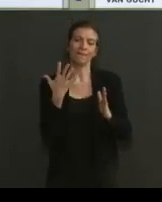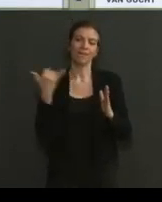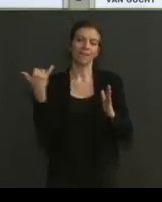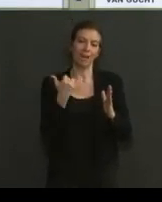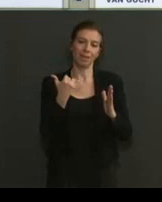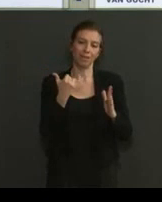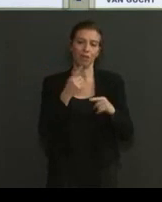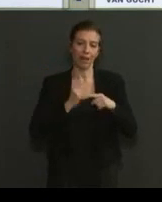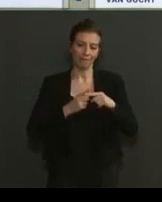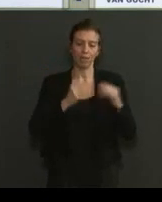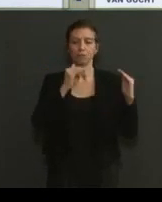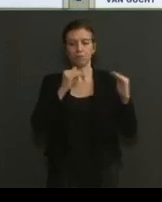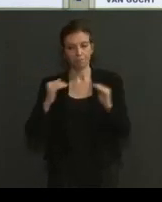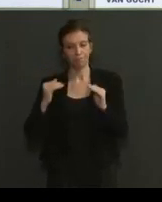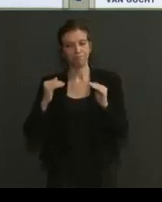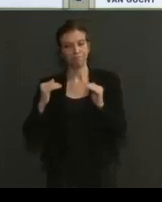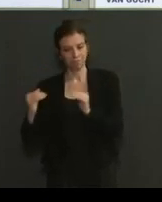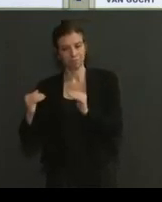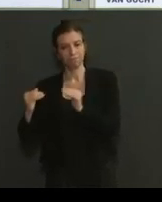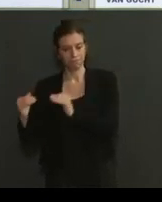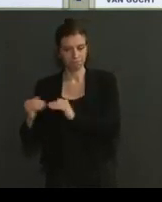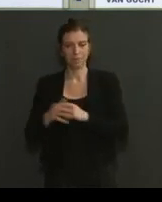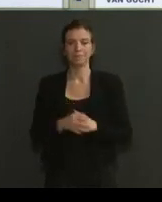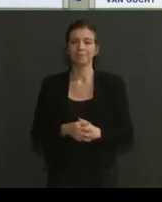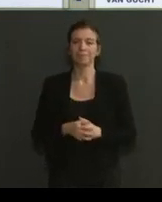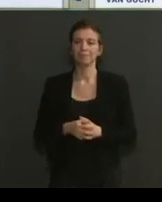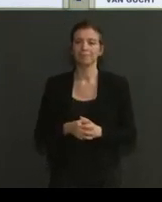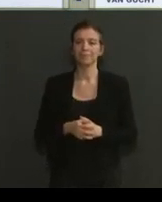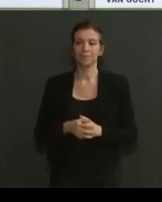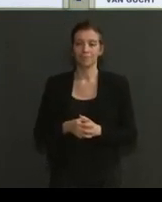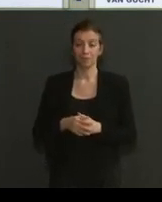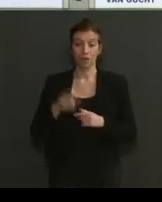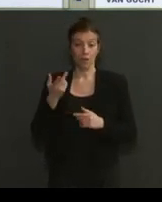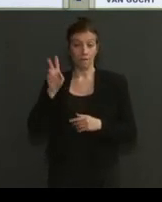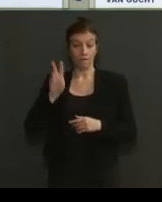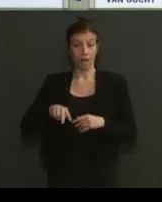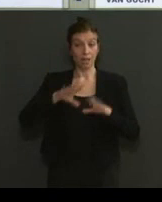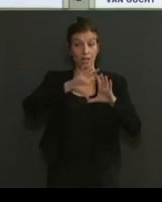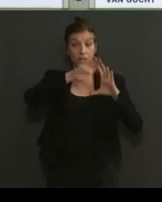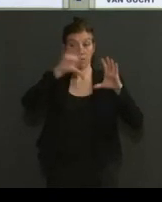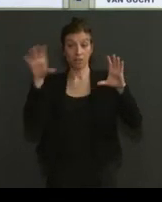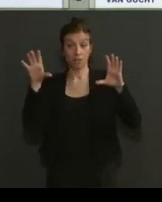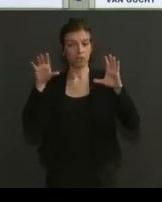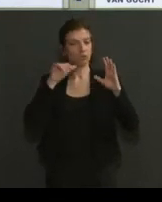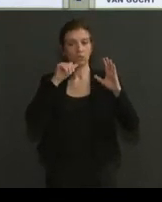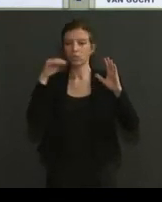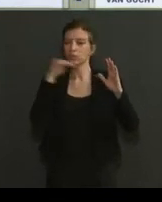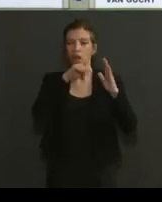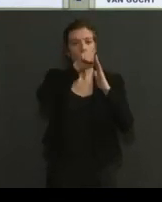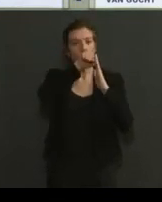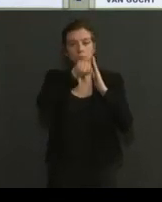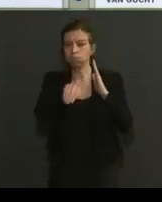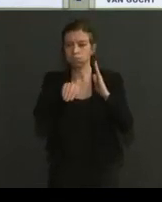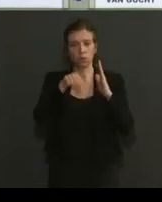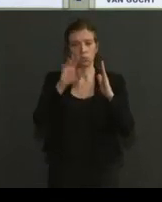In Vlaanderen daalden de ziekenhuisopnames minder snel, met 22% op weekbasis. Dat is lager